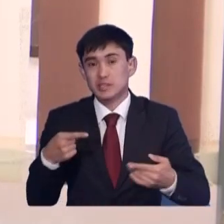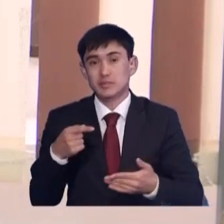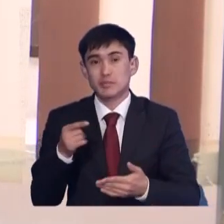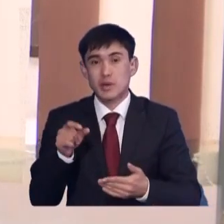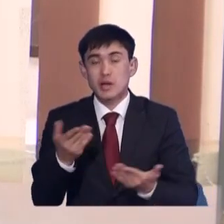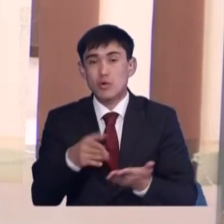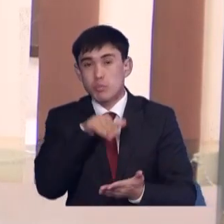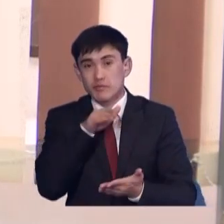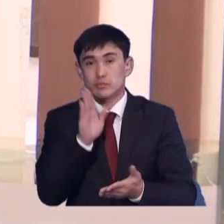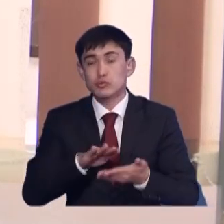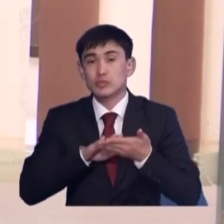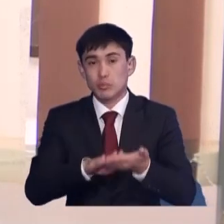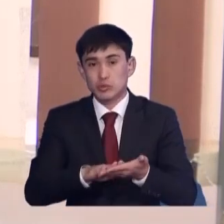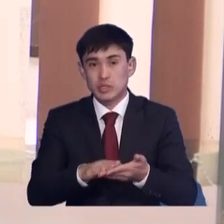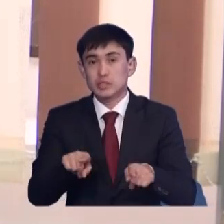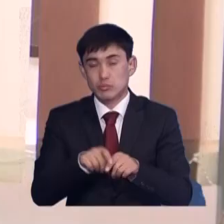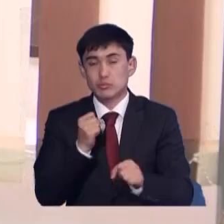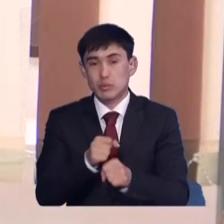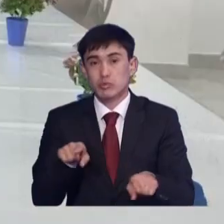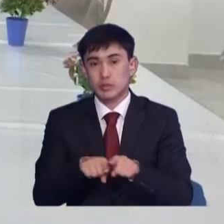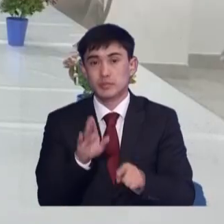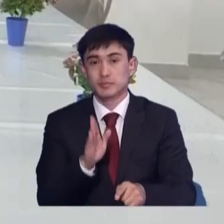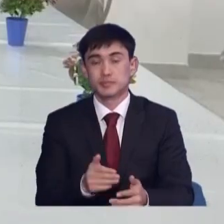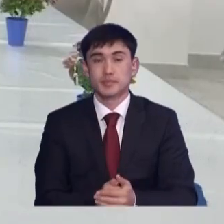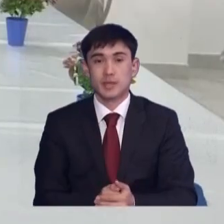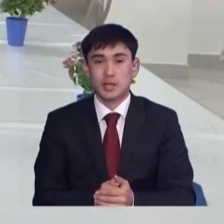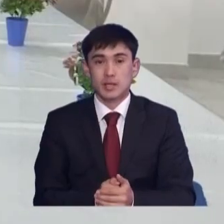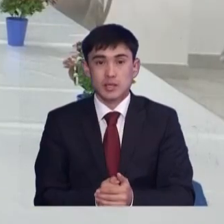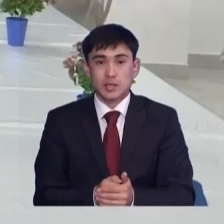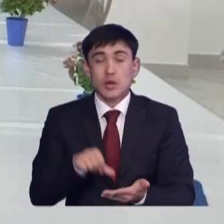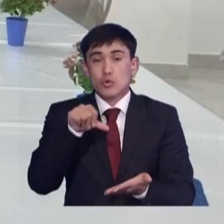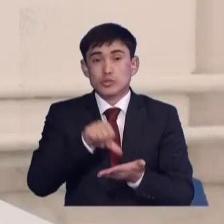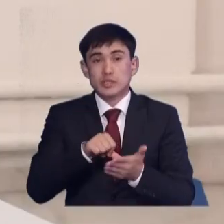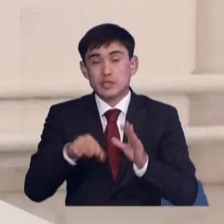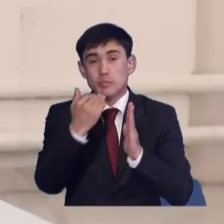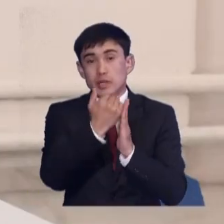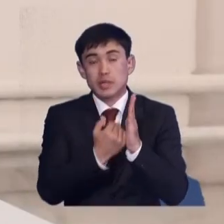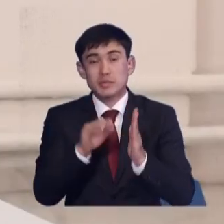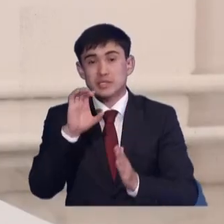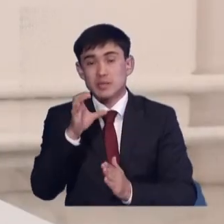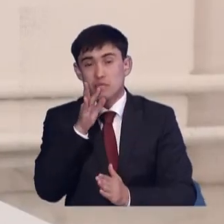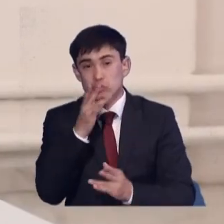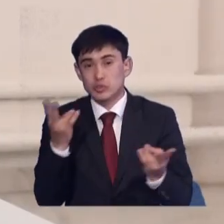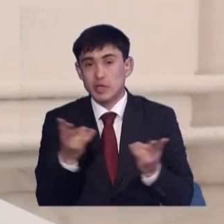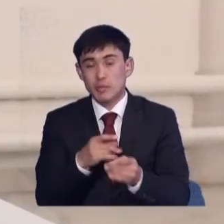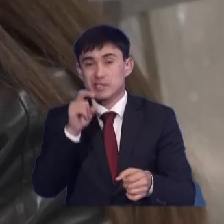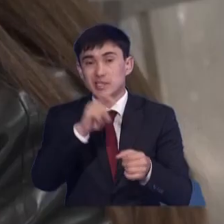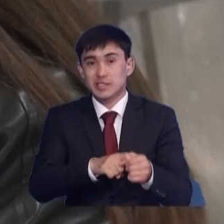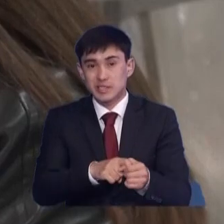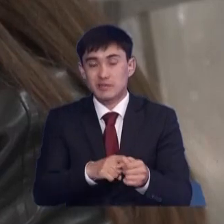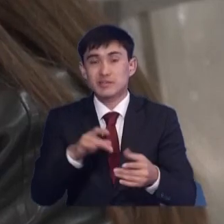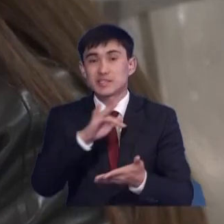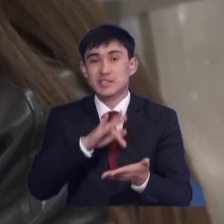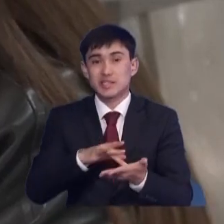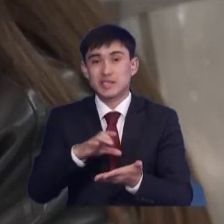какую профессию будет запрос, с тем и будем работать. Следует отметить, что для участия в программе «Серебряный возраст» необходимо зарегистрироваться в